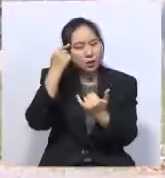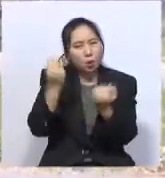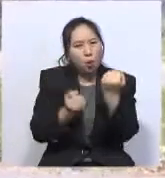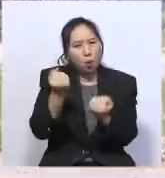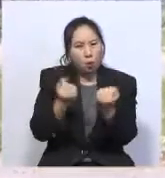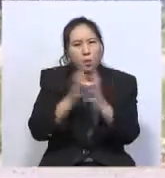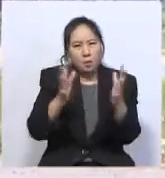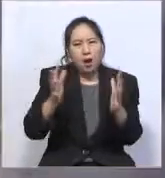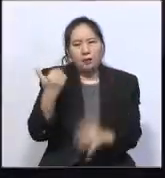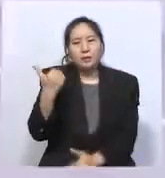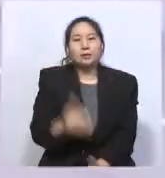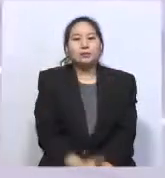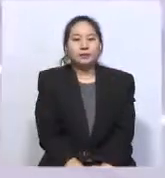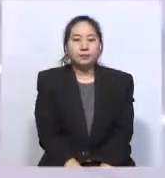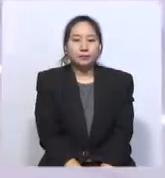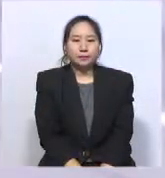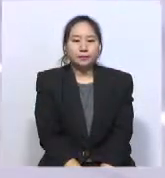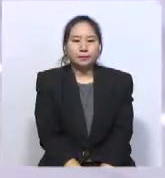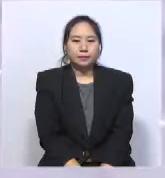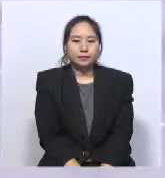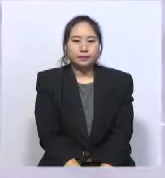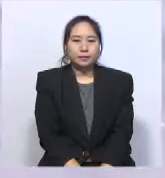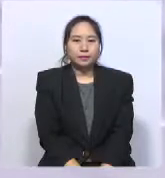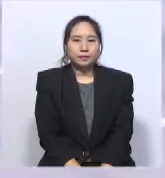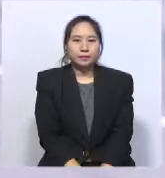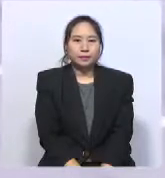าทุกปีที่ผ่านมาครับ